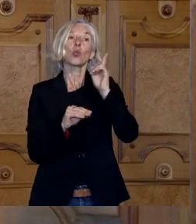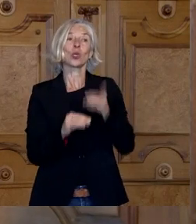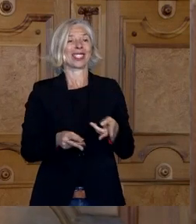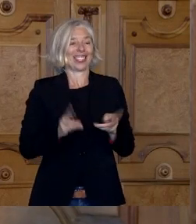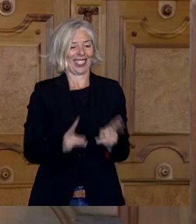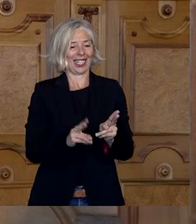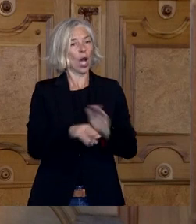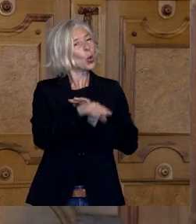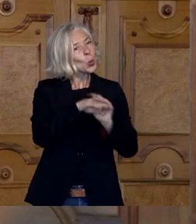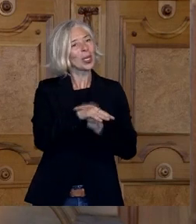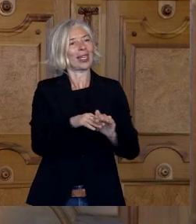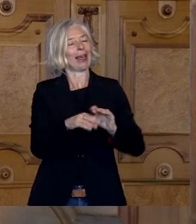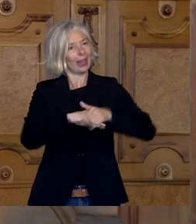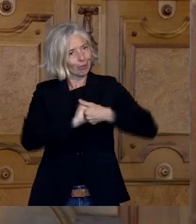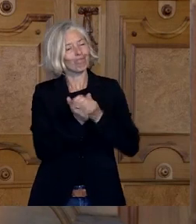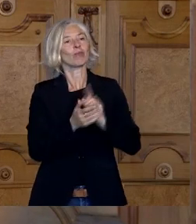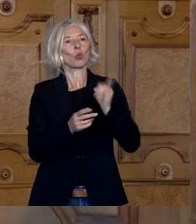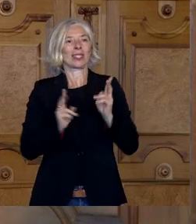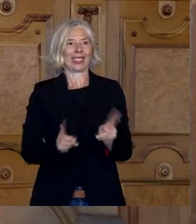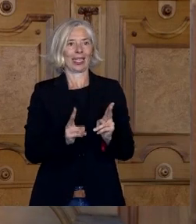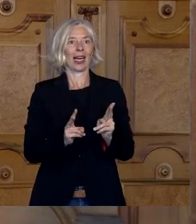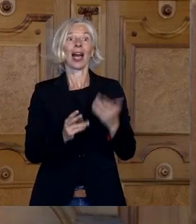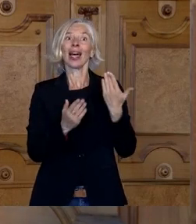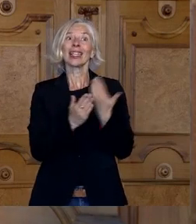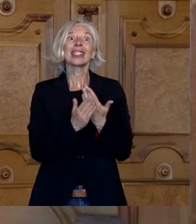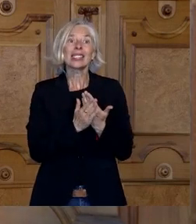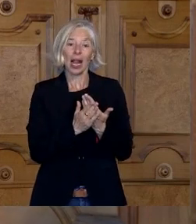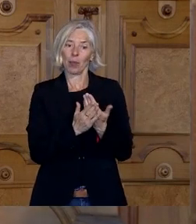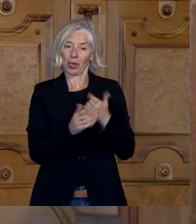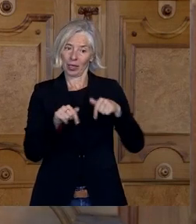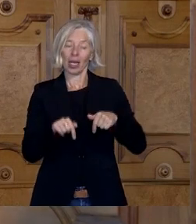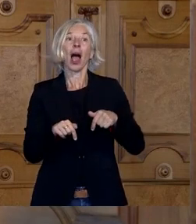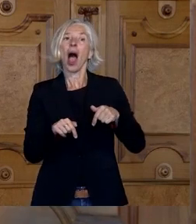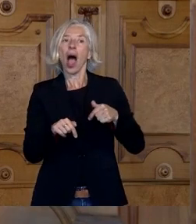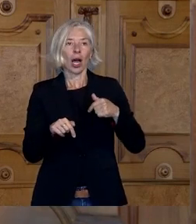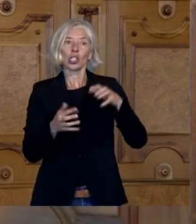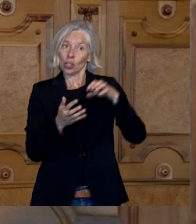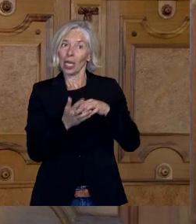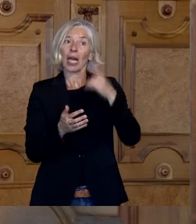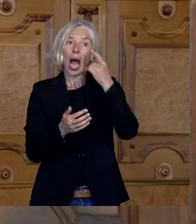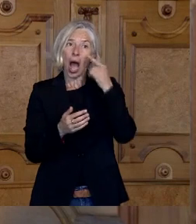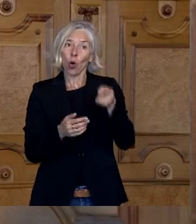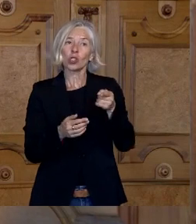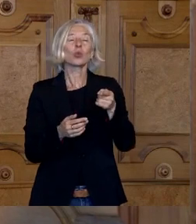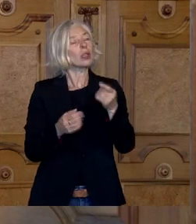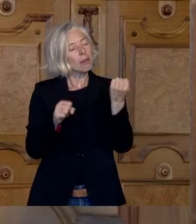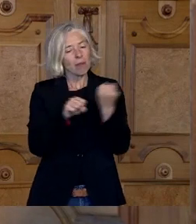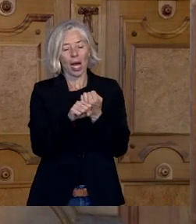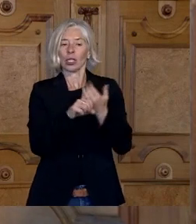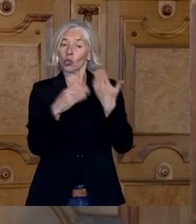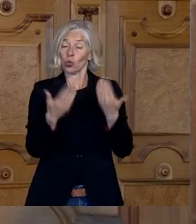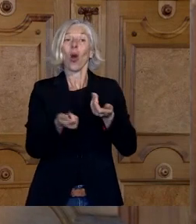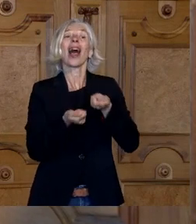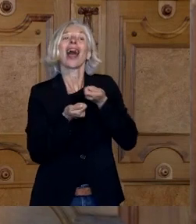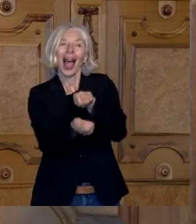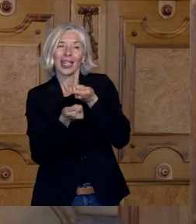Stadt Augsburg die Schulhausreinigung in allen 70 öffentlichen Schulen angepasst. Es wird öfter